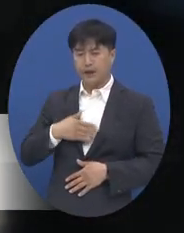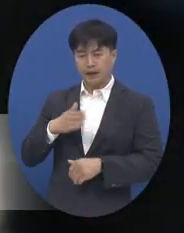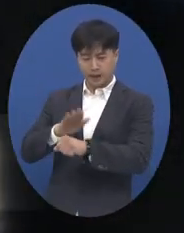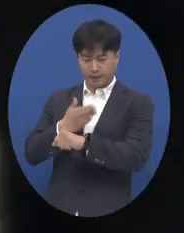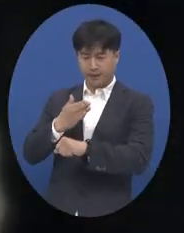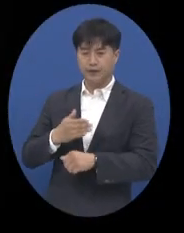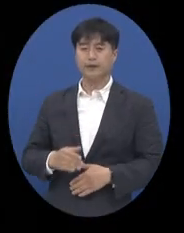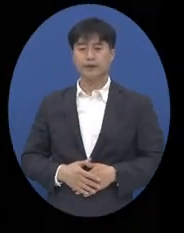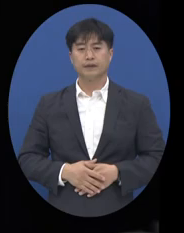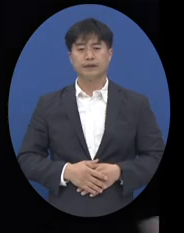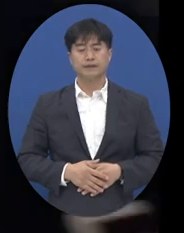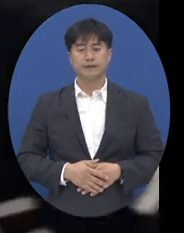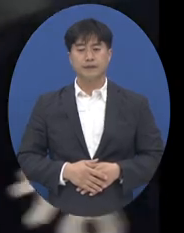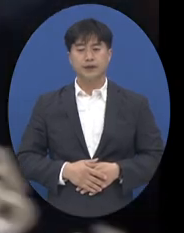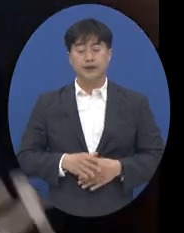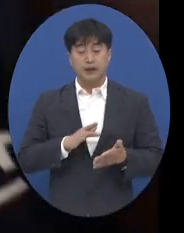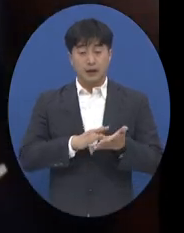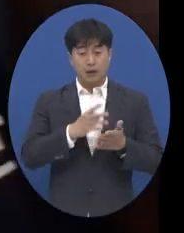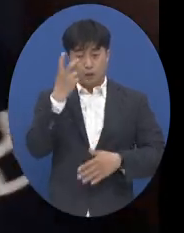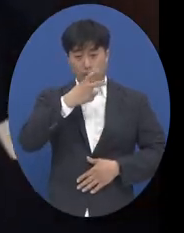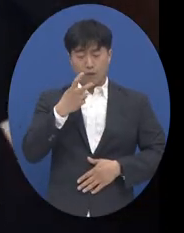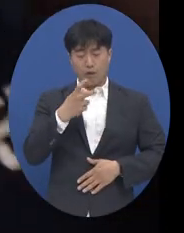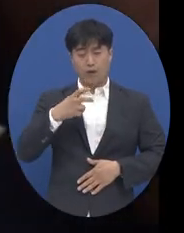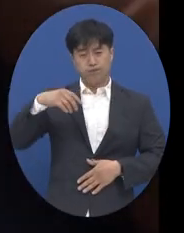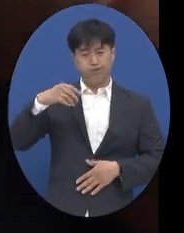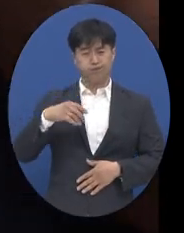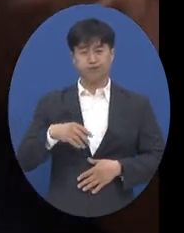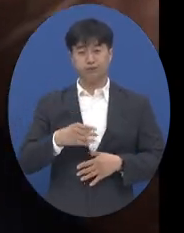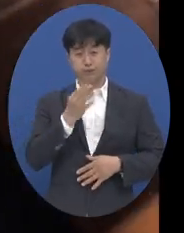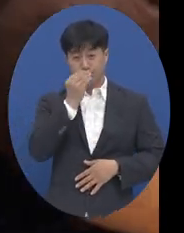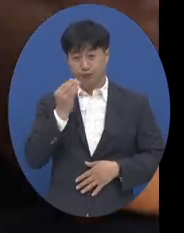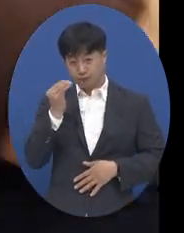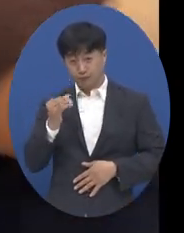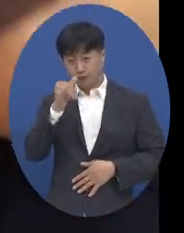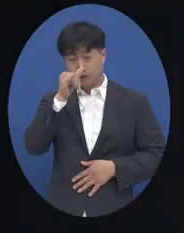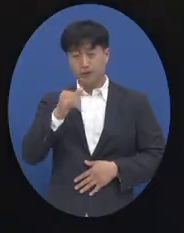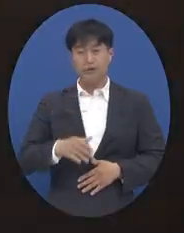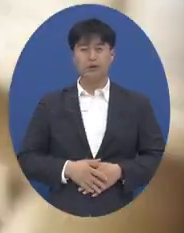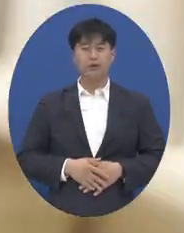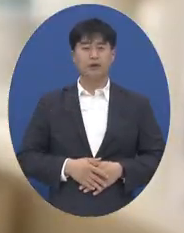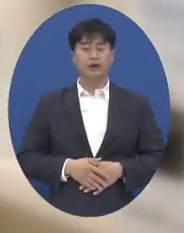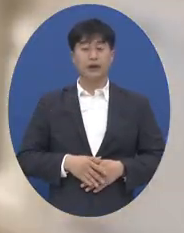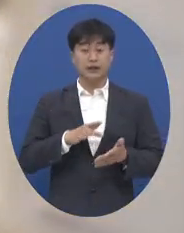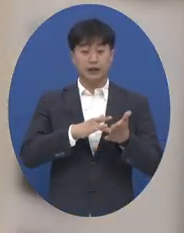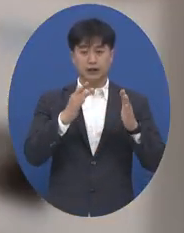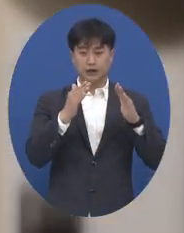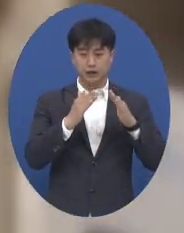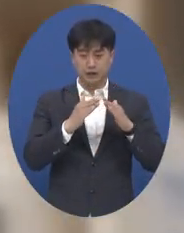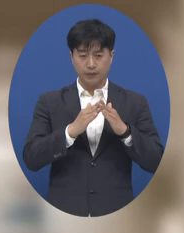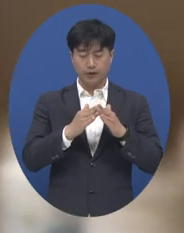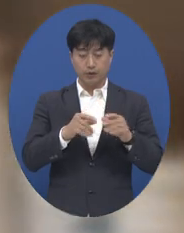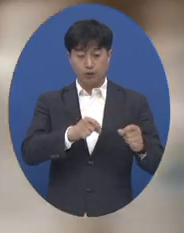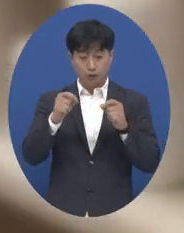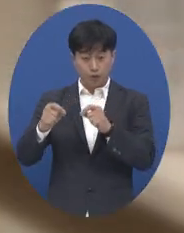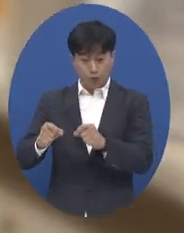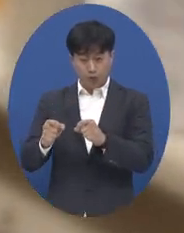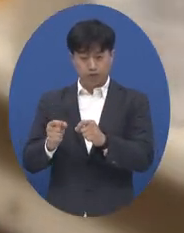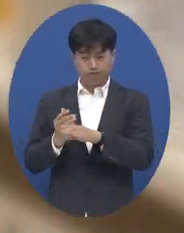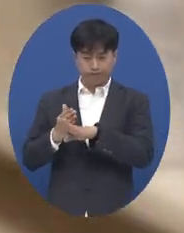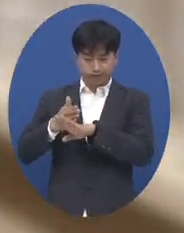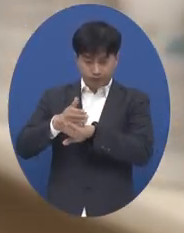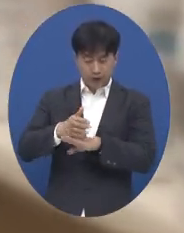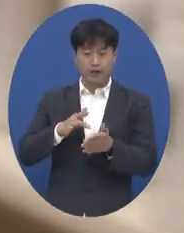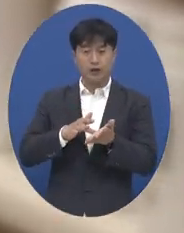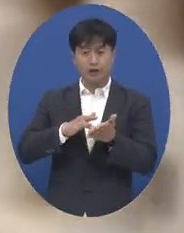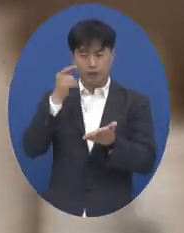그건 제가 잘못한 거예요. 의약품 관리는 허술할 수밖에 없는 상황. 이 약국에선 유효기간이 한참